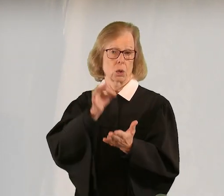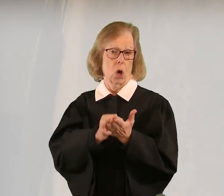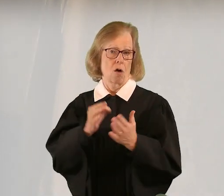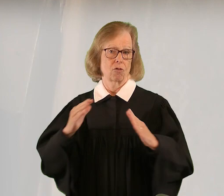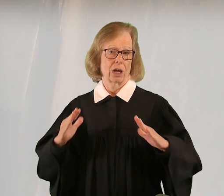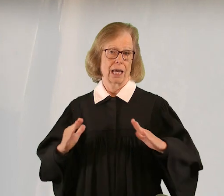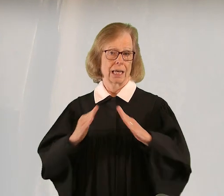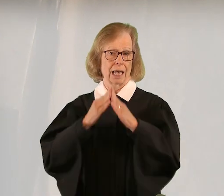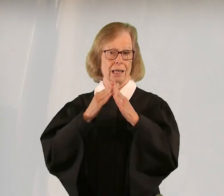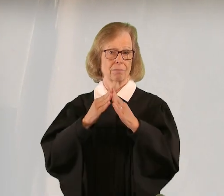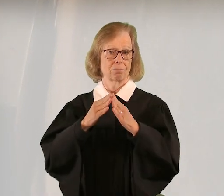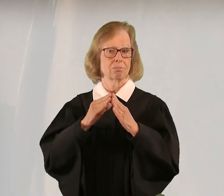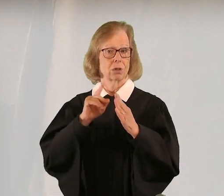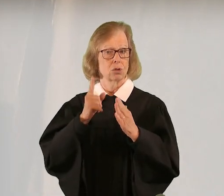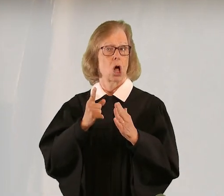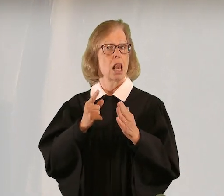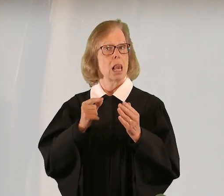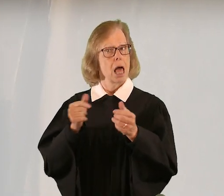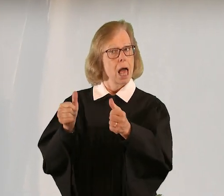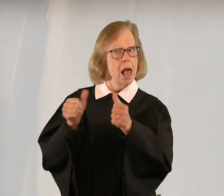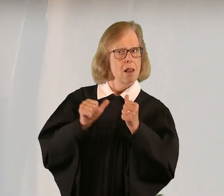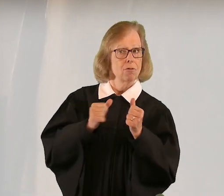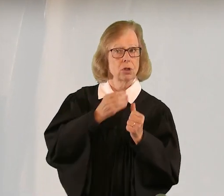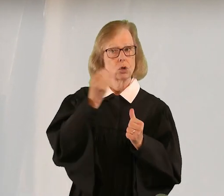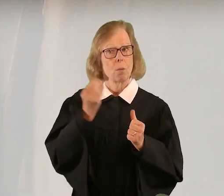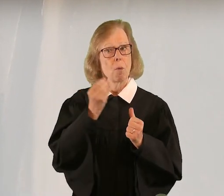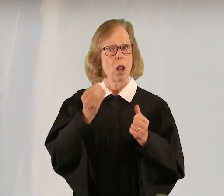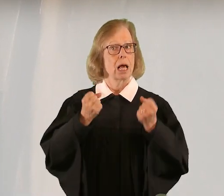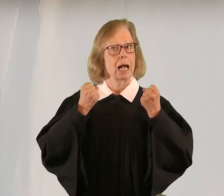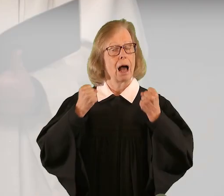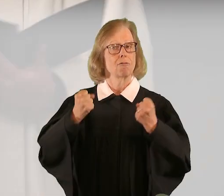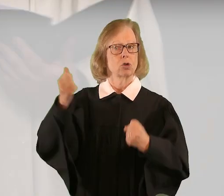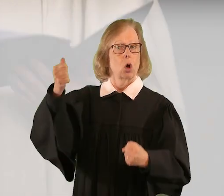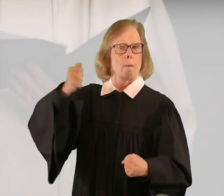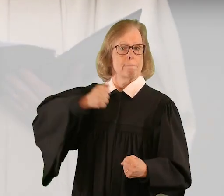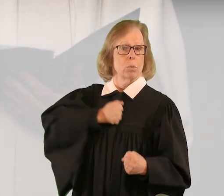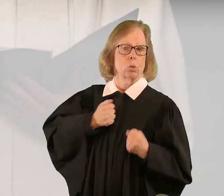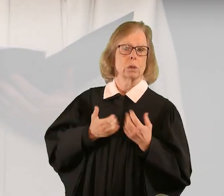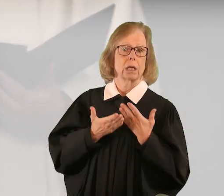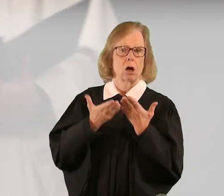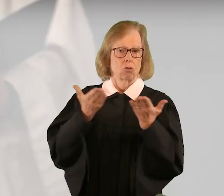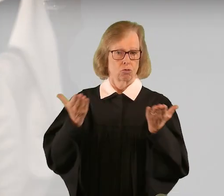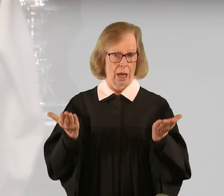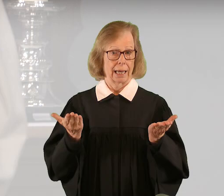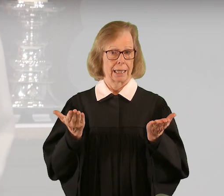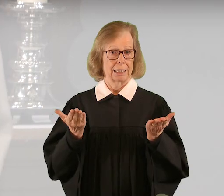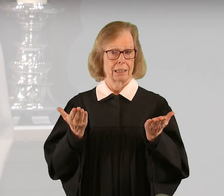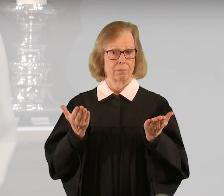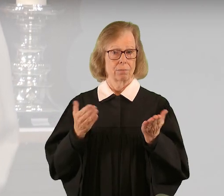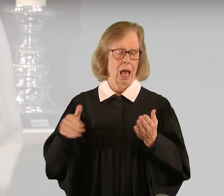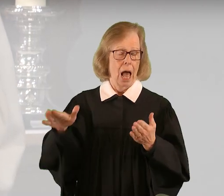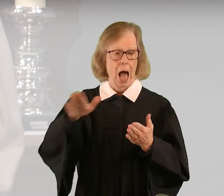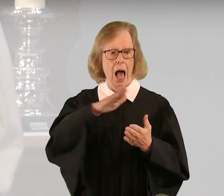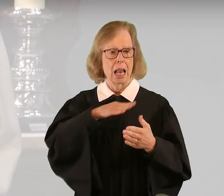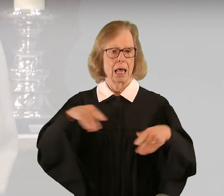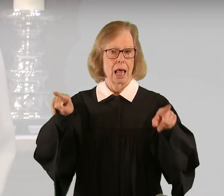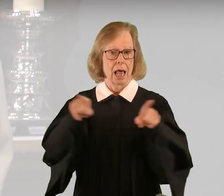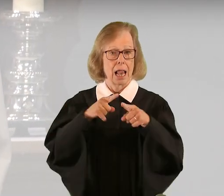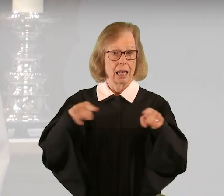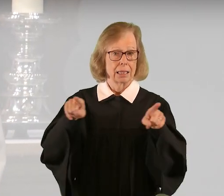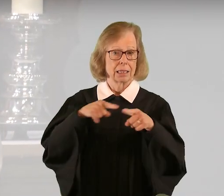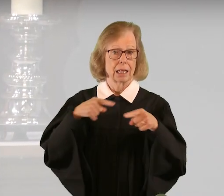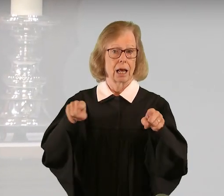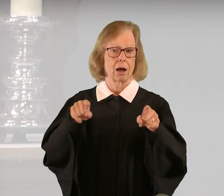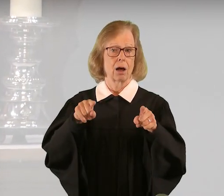und der Ermutigung, die wir im Glauben an den Auferstandenen erleben. In all unseren Liedern werden immer